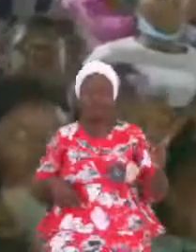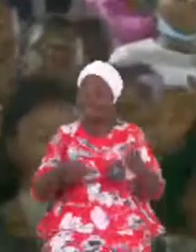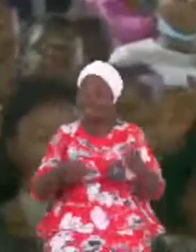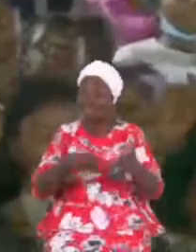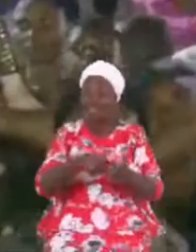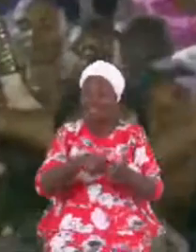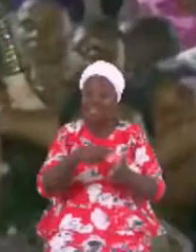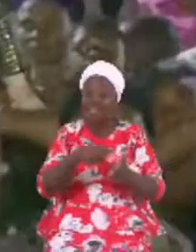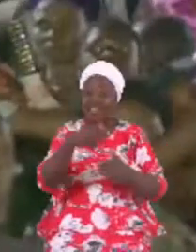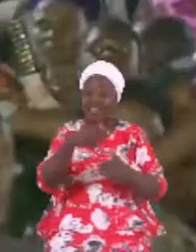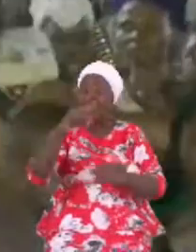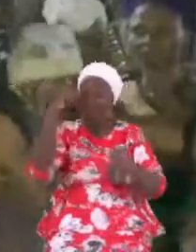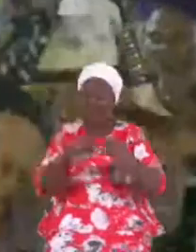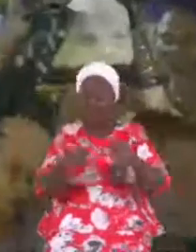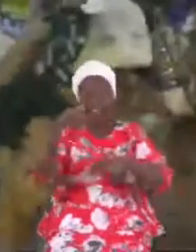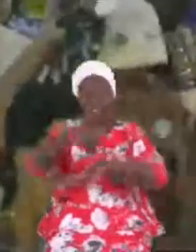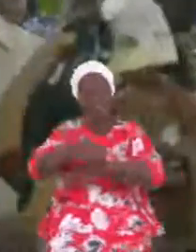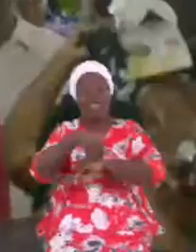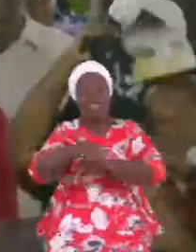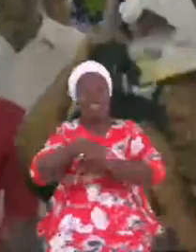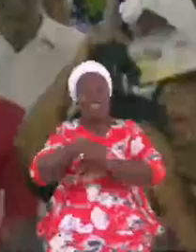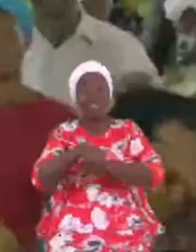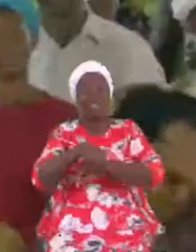Ce soir, la dernière nuit,